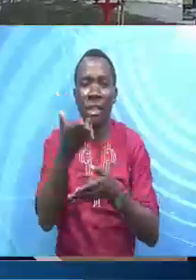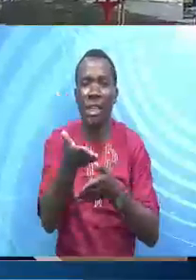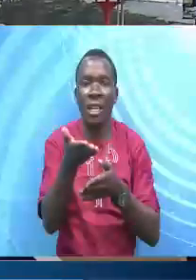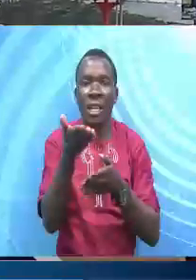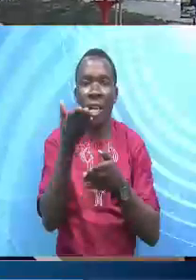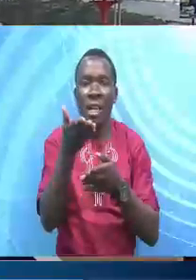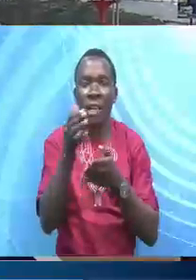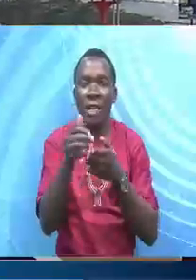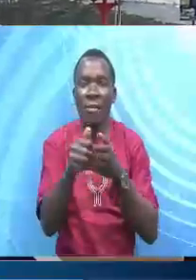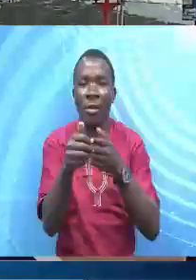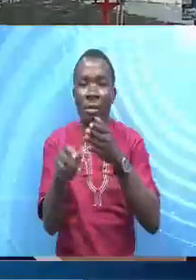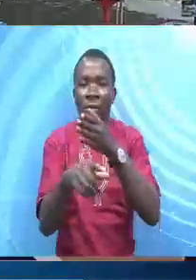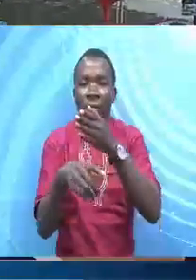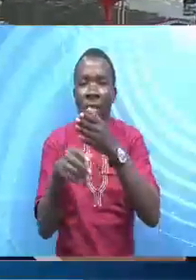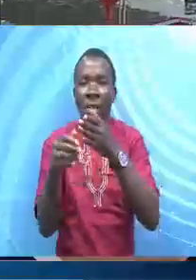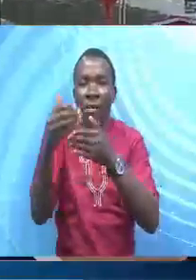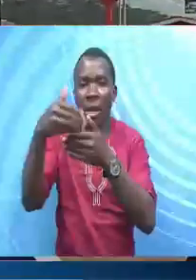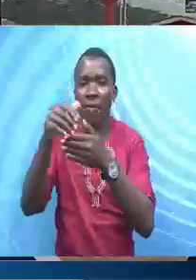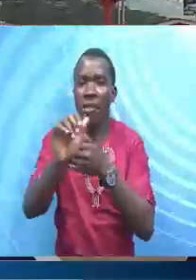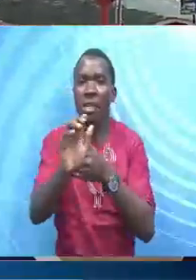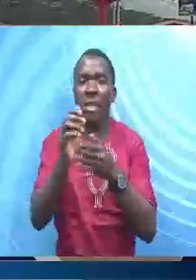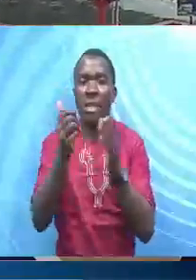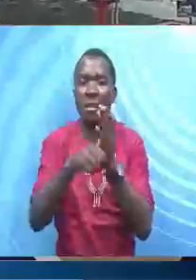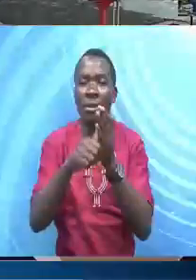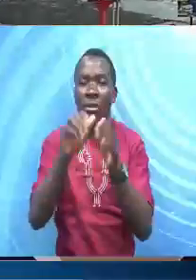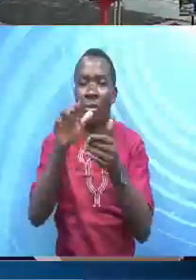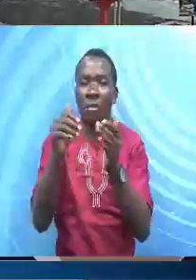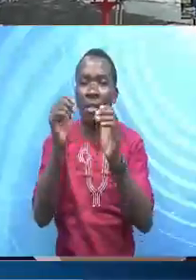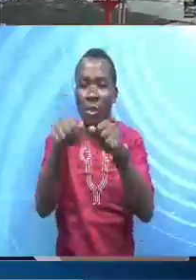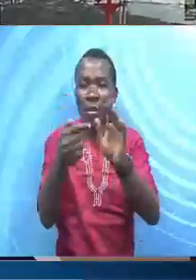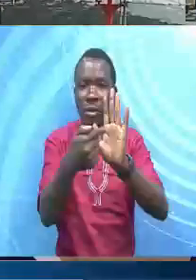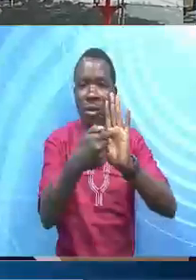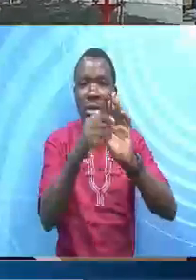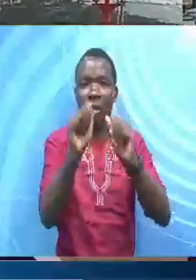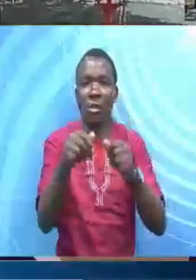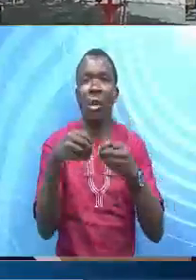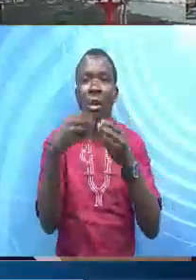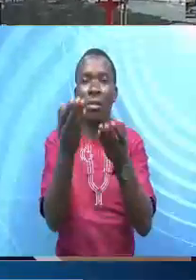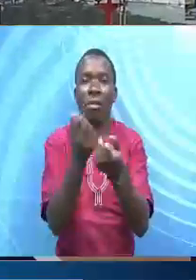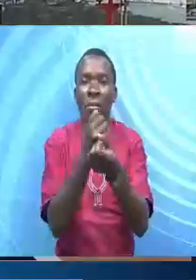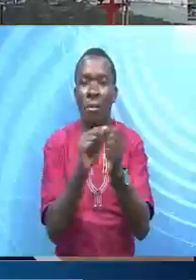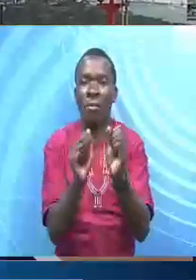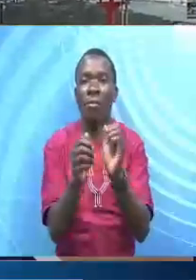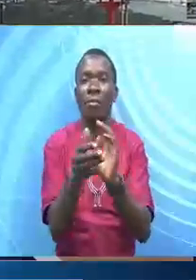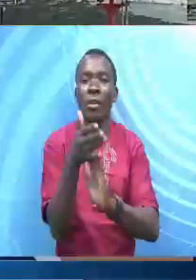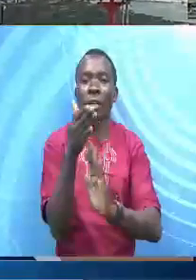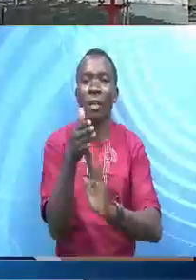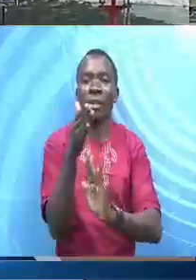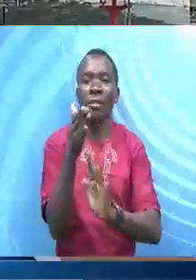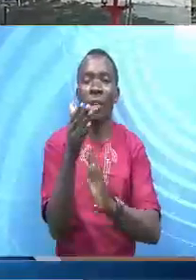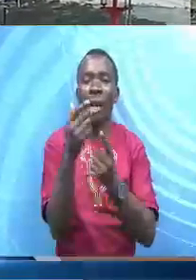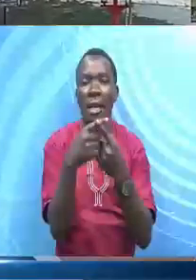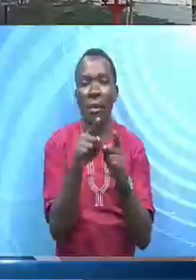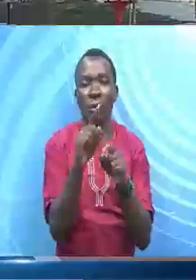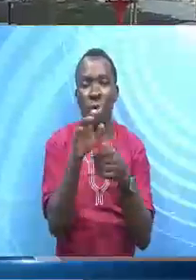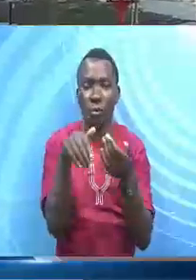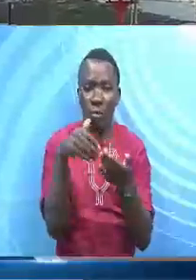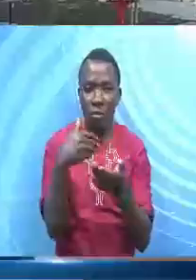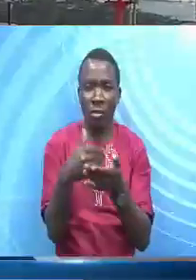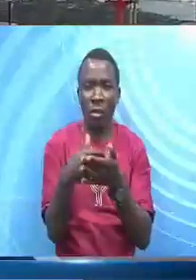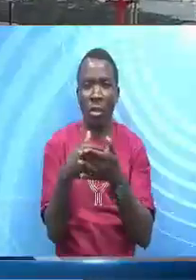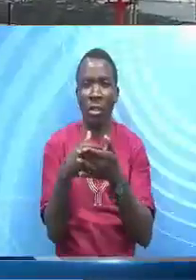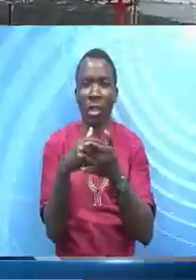baba begereye kibazo cyose aba yakigaragaza kugira ngo ahabwe ubutabazi bwihuse ariko twese dukomeza kuguma